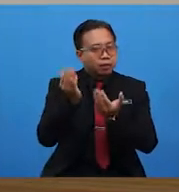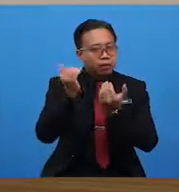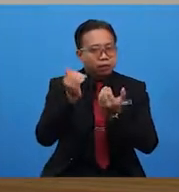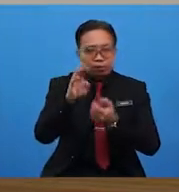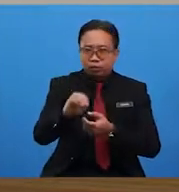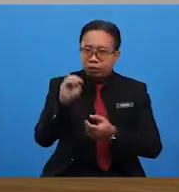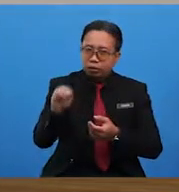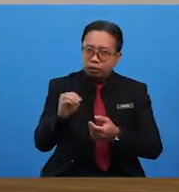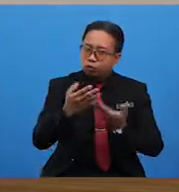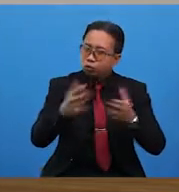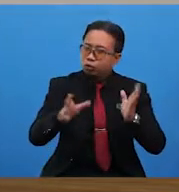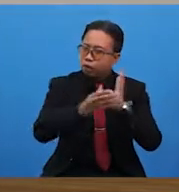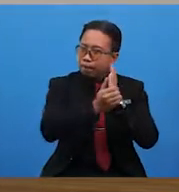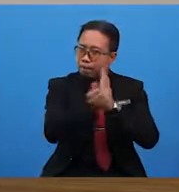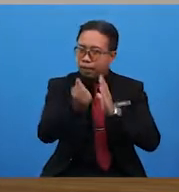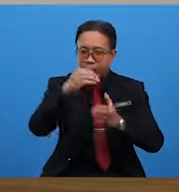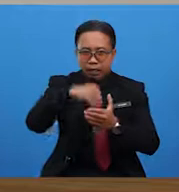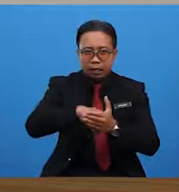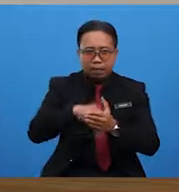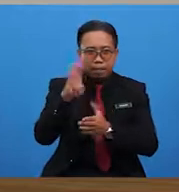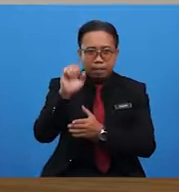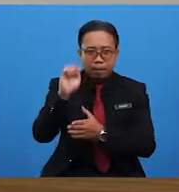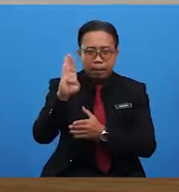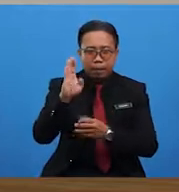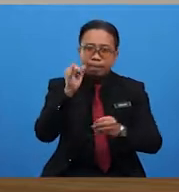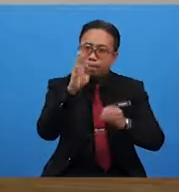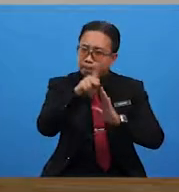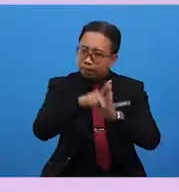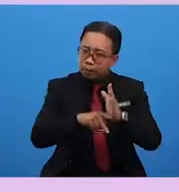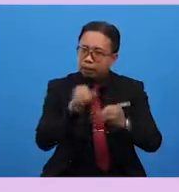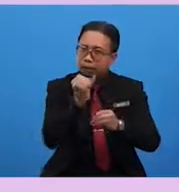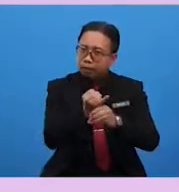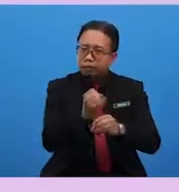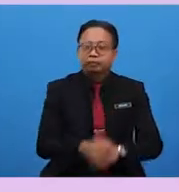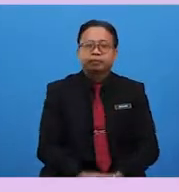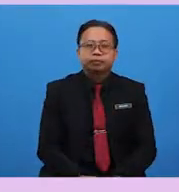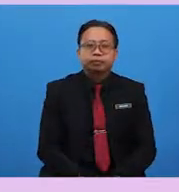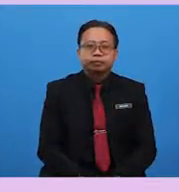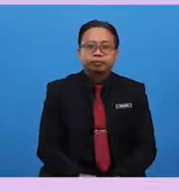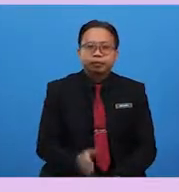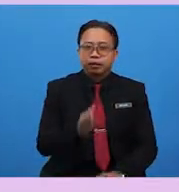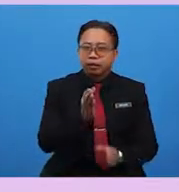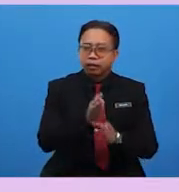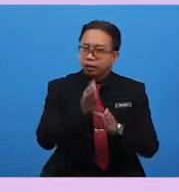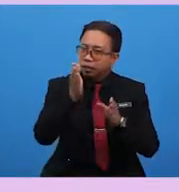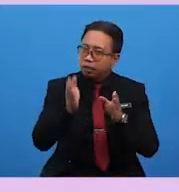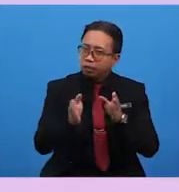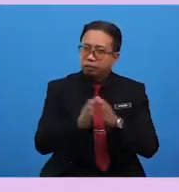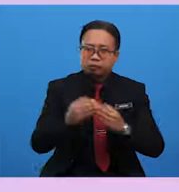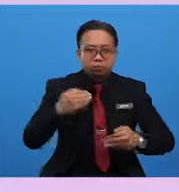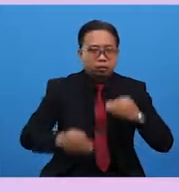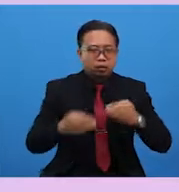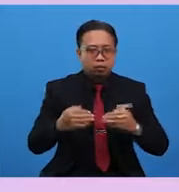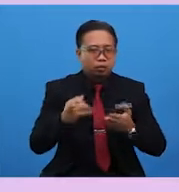pelajar telah mahir sebab pengkaryaan IDnya antara bidang pengkaryaan